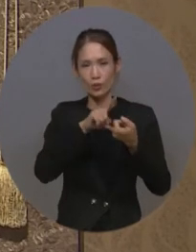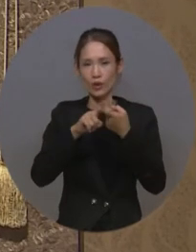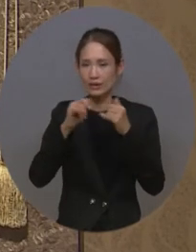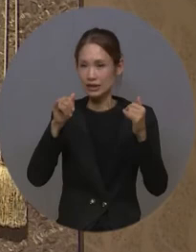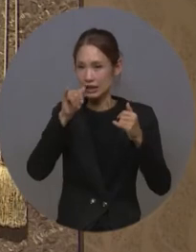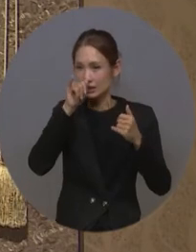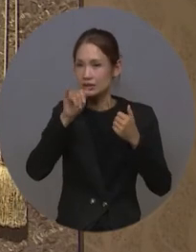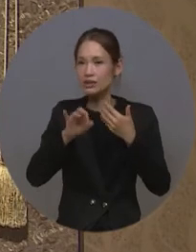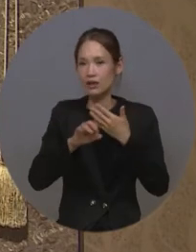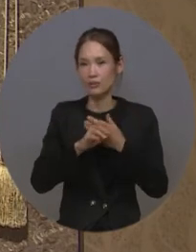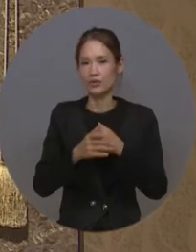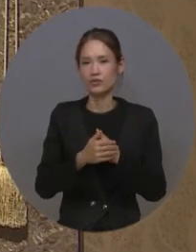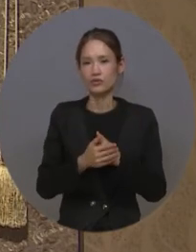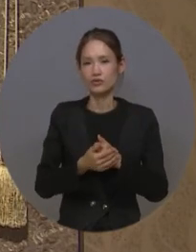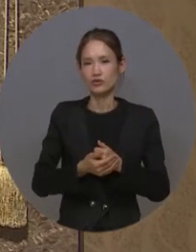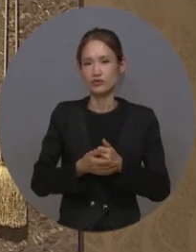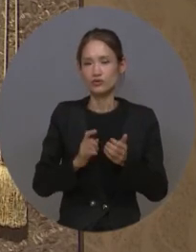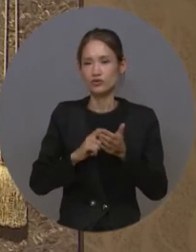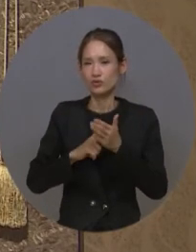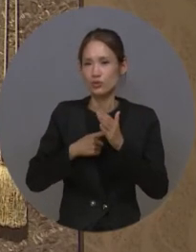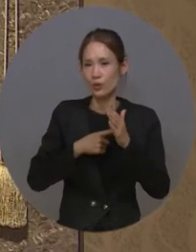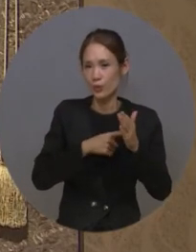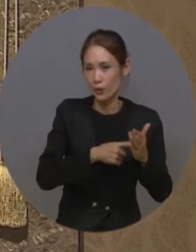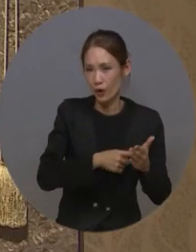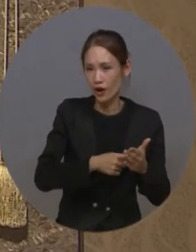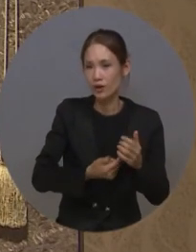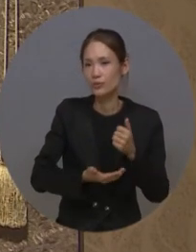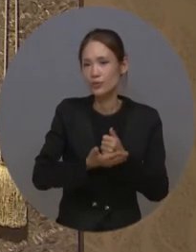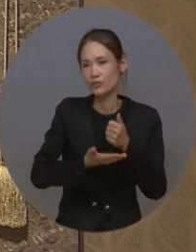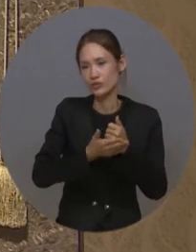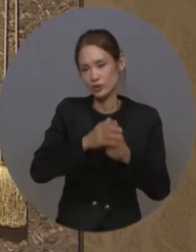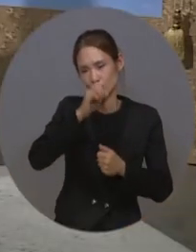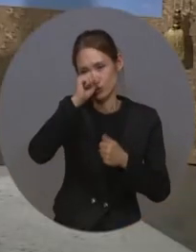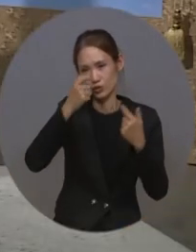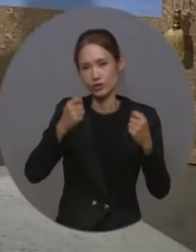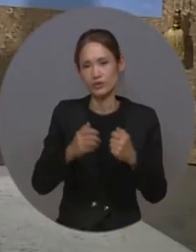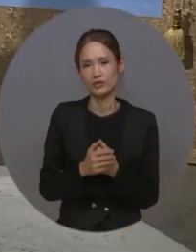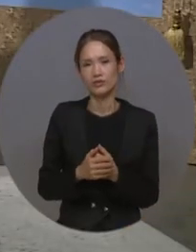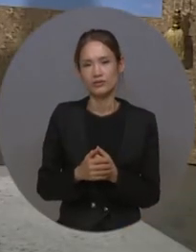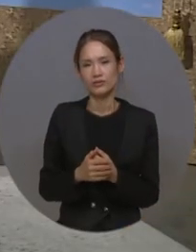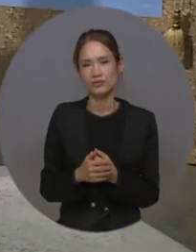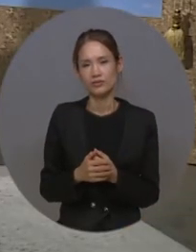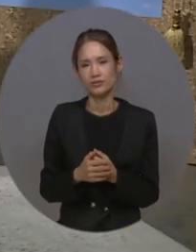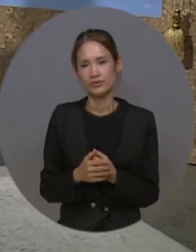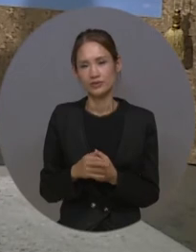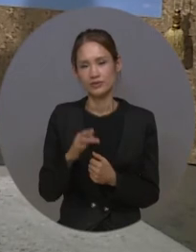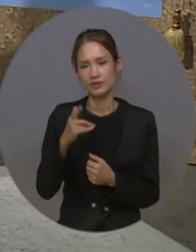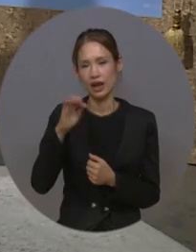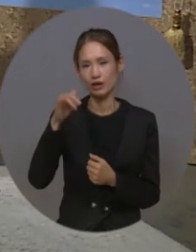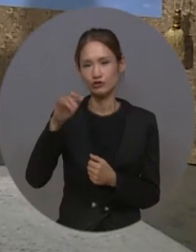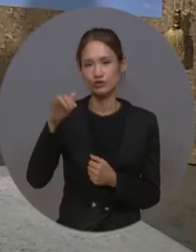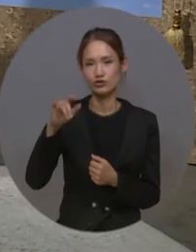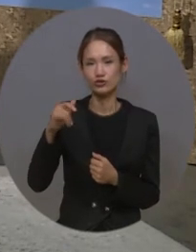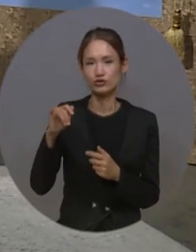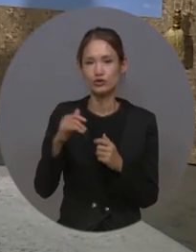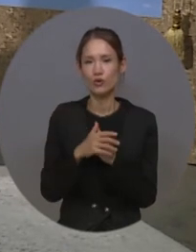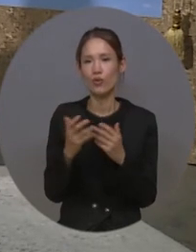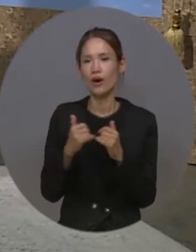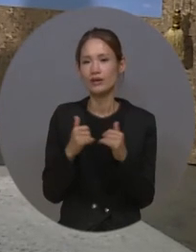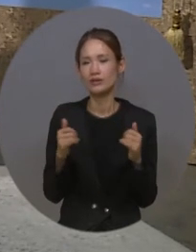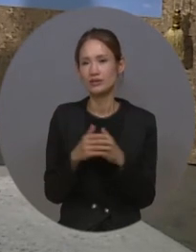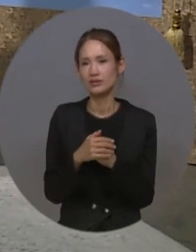있다면 한번 추진해 보는 네. 것도 괜찮을 것 같습니다. 그쵸, 사실 그쵸. 그 다운 증후군